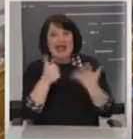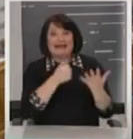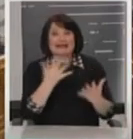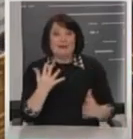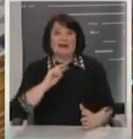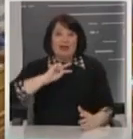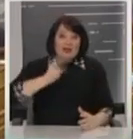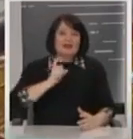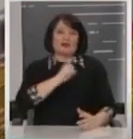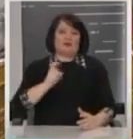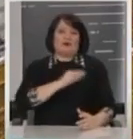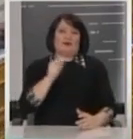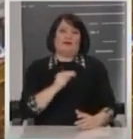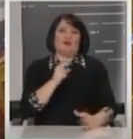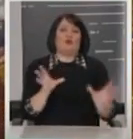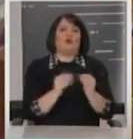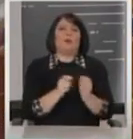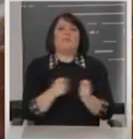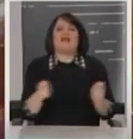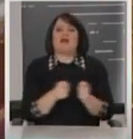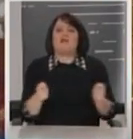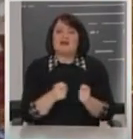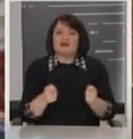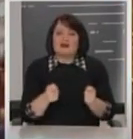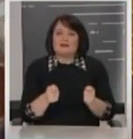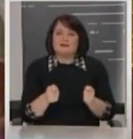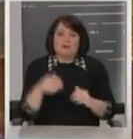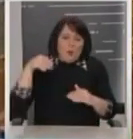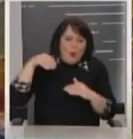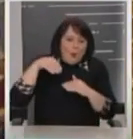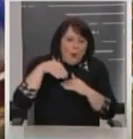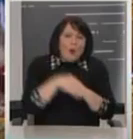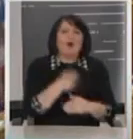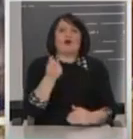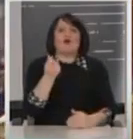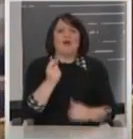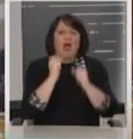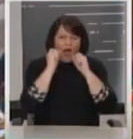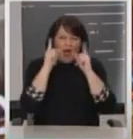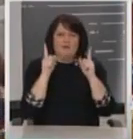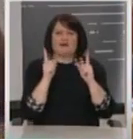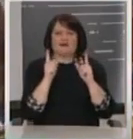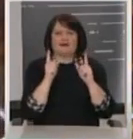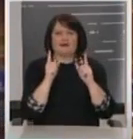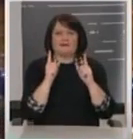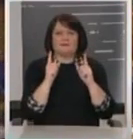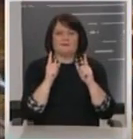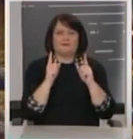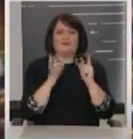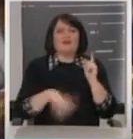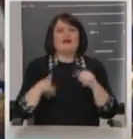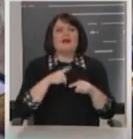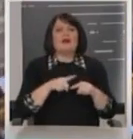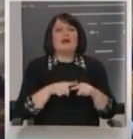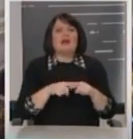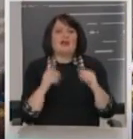65 δισεκατομμυρίων ευρώ, μέτρα που είχαν βυθεί στην οικονομία σε μια πρωτοφανή στα χρονικά για χώρα που δεν βρίσκεται